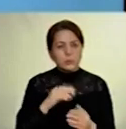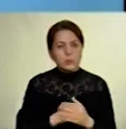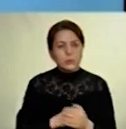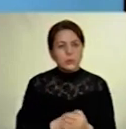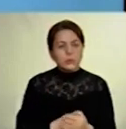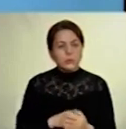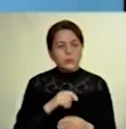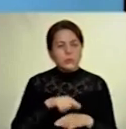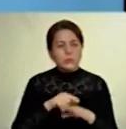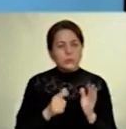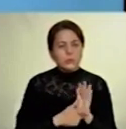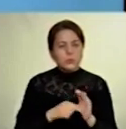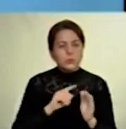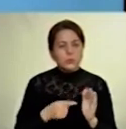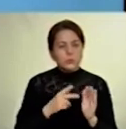mm va